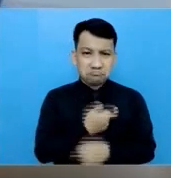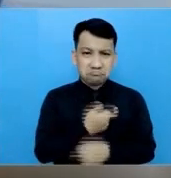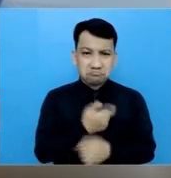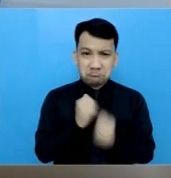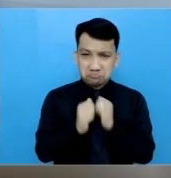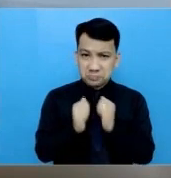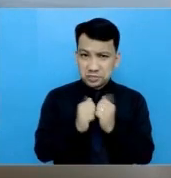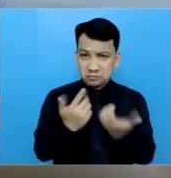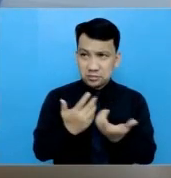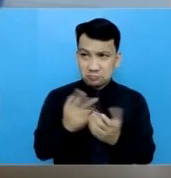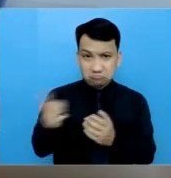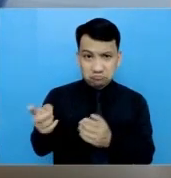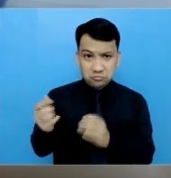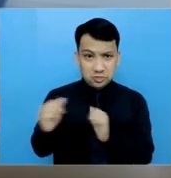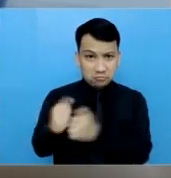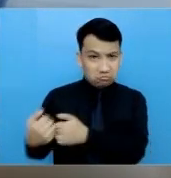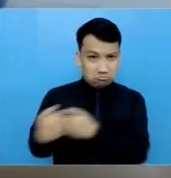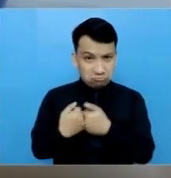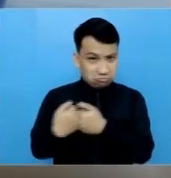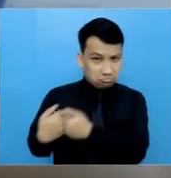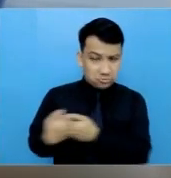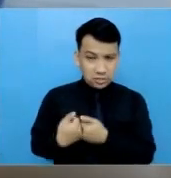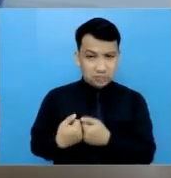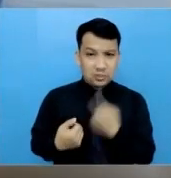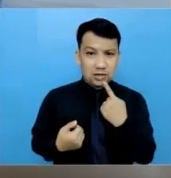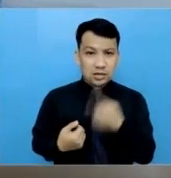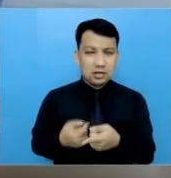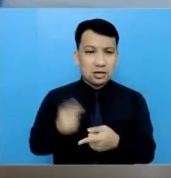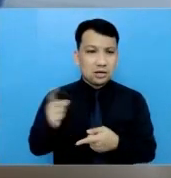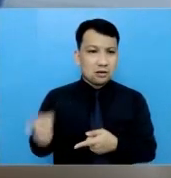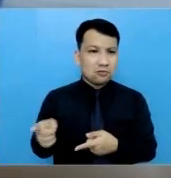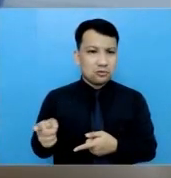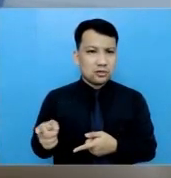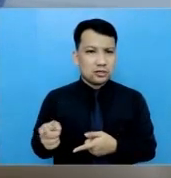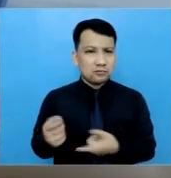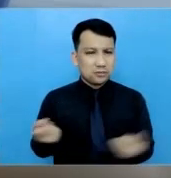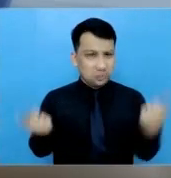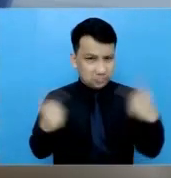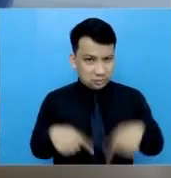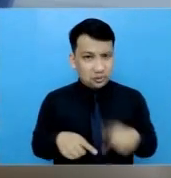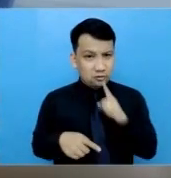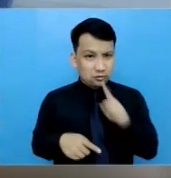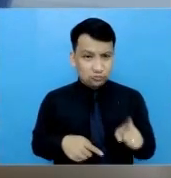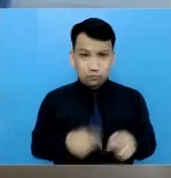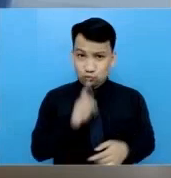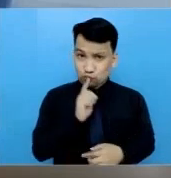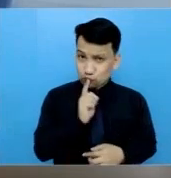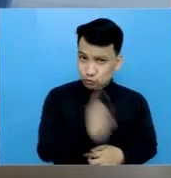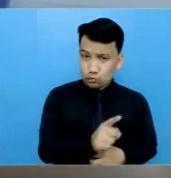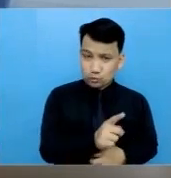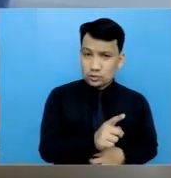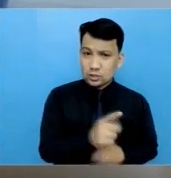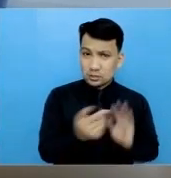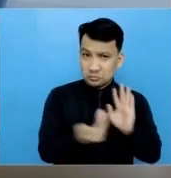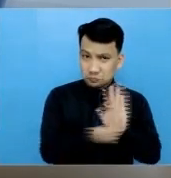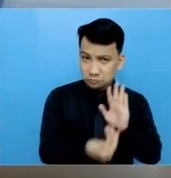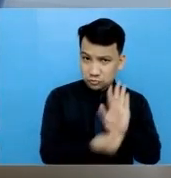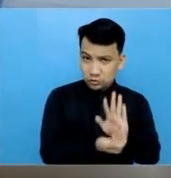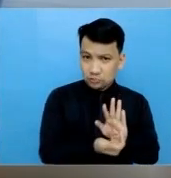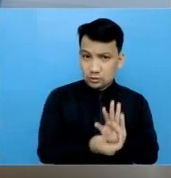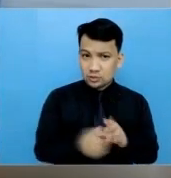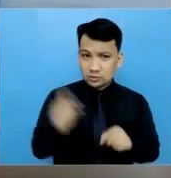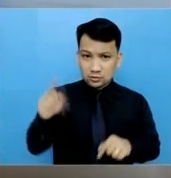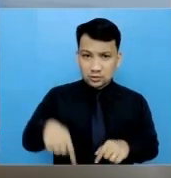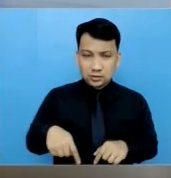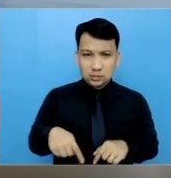talaga nang-ago yung bata. Ang sinasabi lang ni ma'am, na kung sakali man example talagang totoo, kunyari lang, dapat ginamit yung